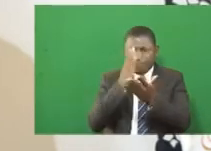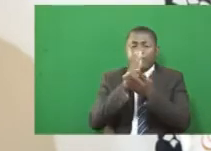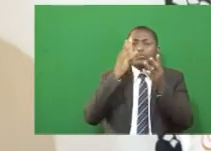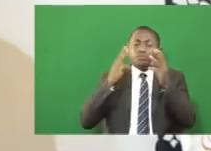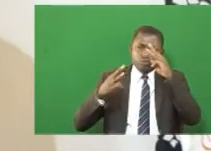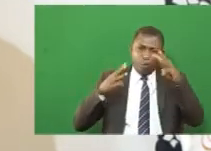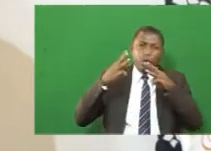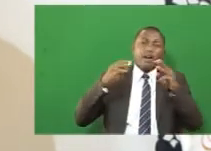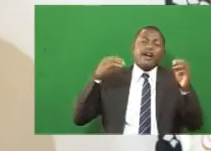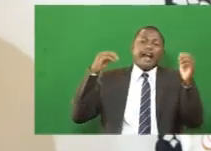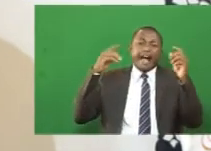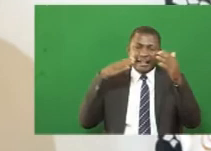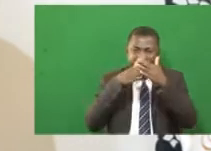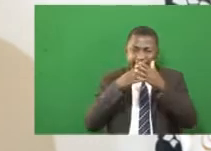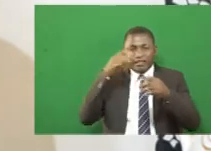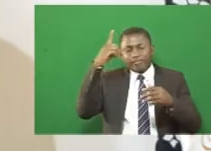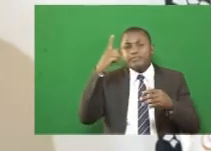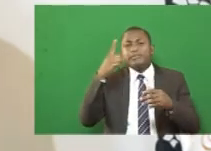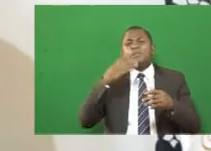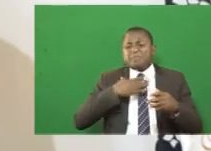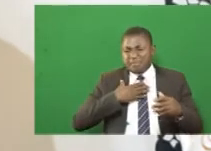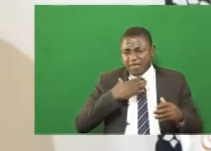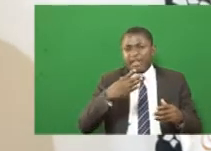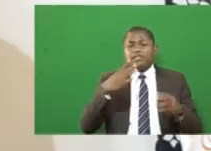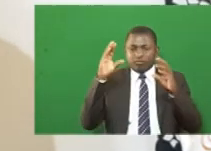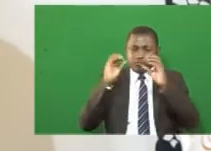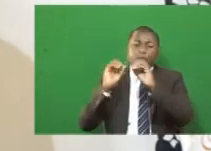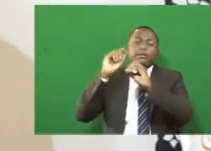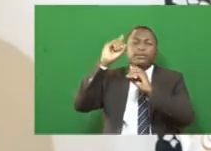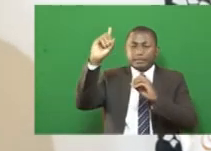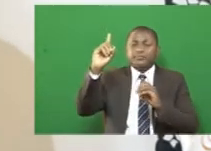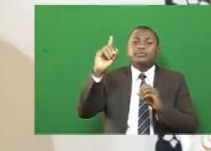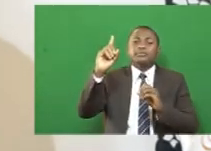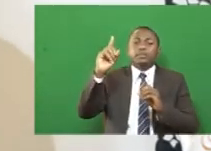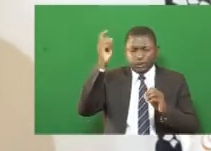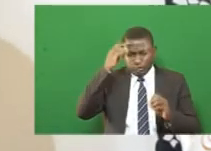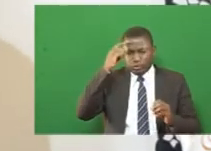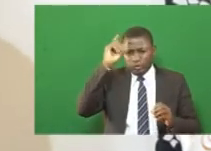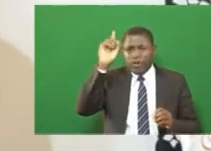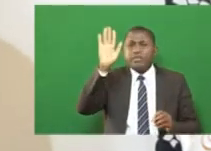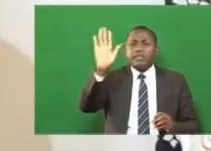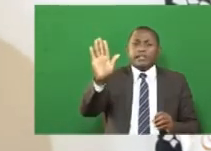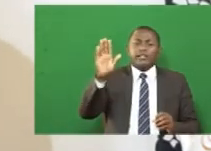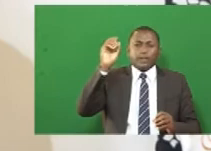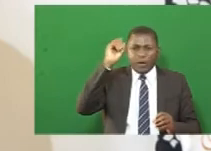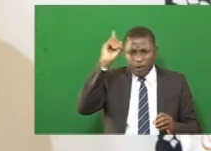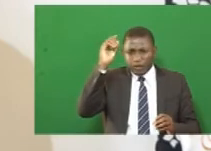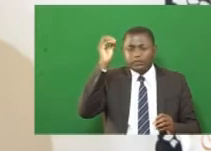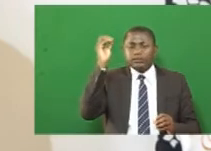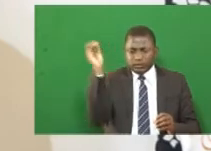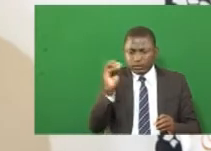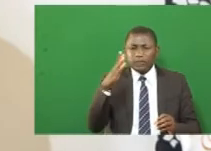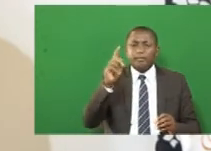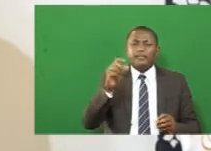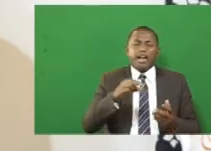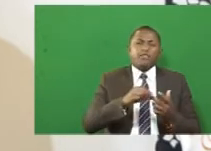rake. Haadi kutirira mwari. Kunyangu wa chisa watu ngarari kwa hii haadi kutirira. Okay. Pati hii haka tosa ruta swake.